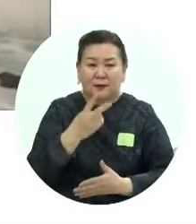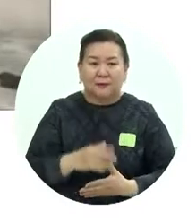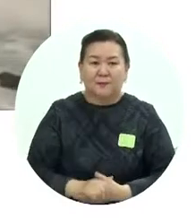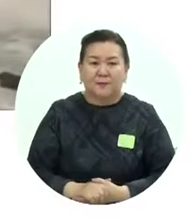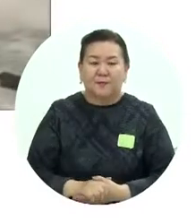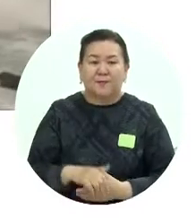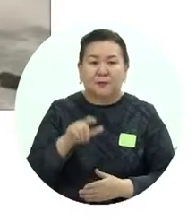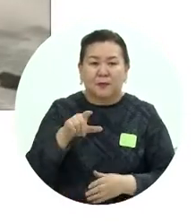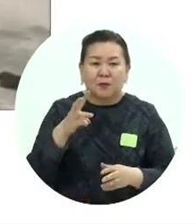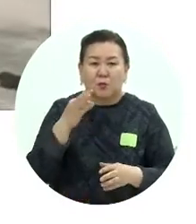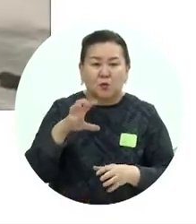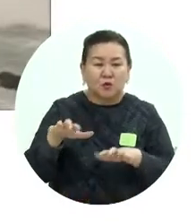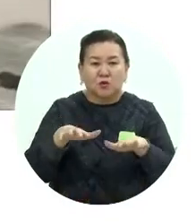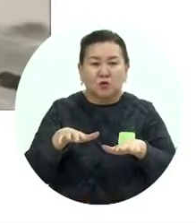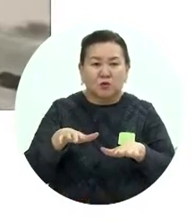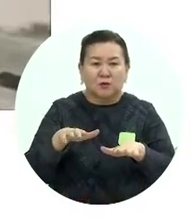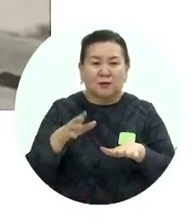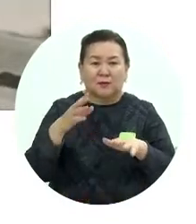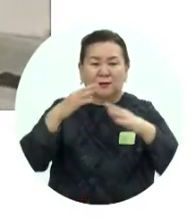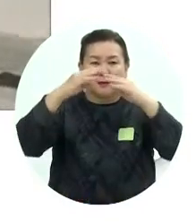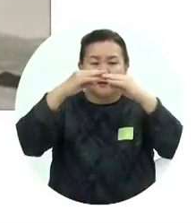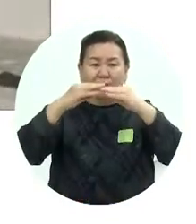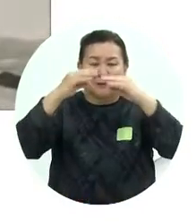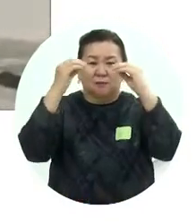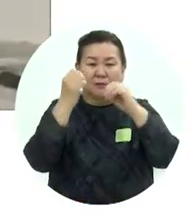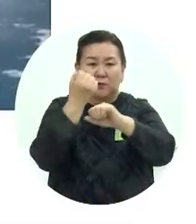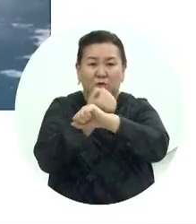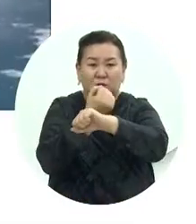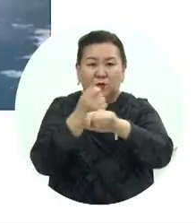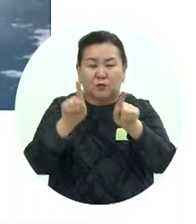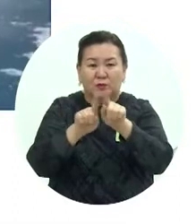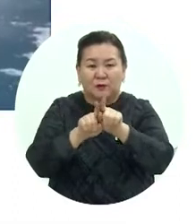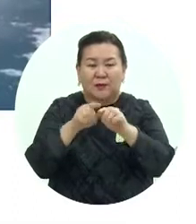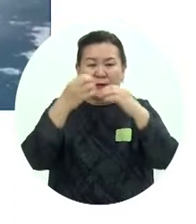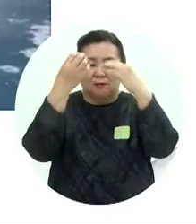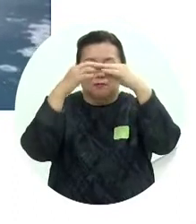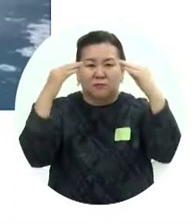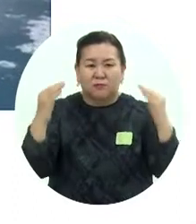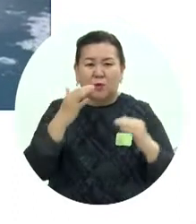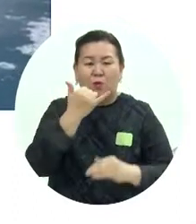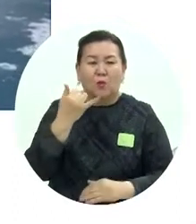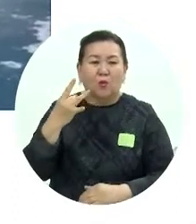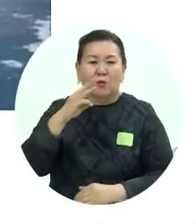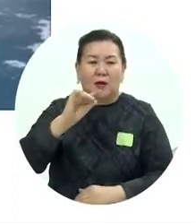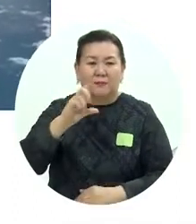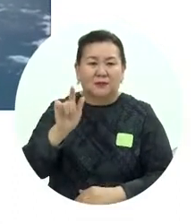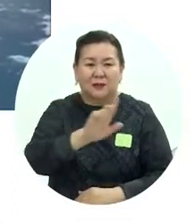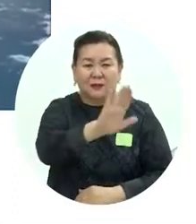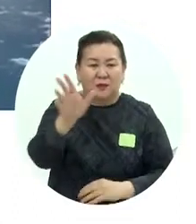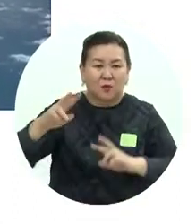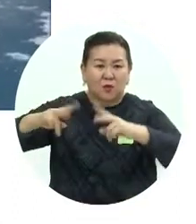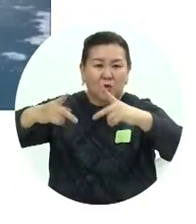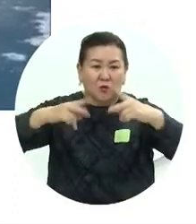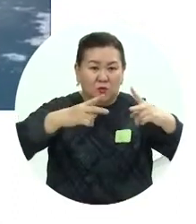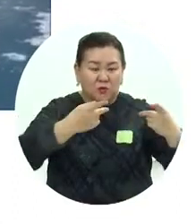За гихмичлэнгээр мөслөг хайсаар байгаа бөгөөд энэ уур амьсгалын өөрчлөлт дэлхийн дулаарлаас шалтгаалаад